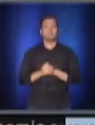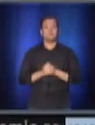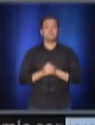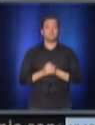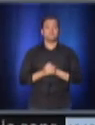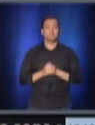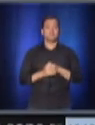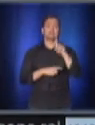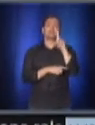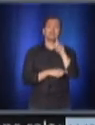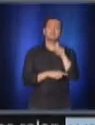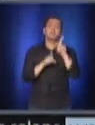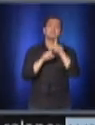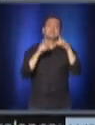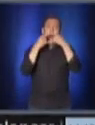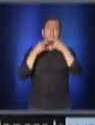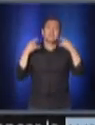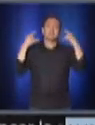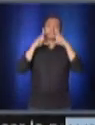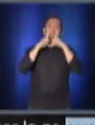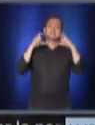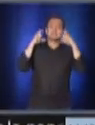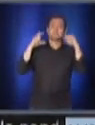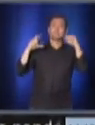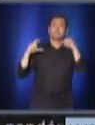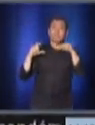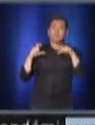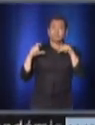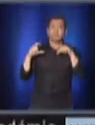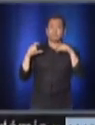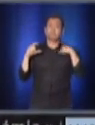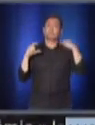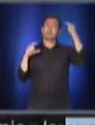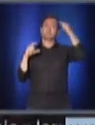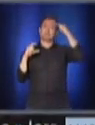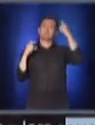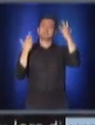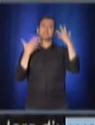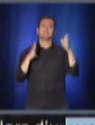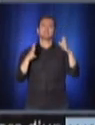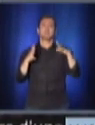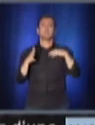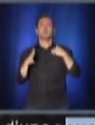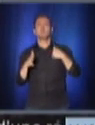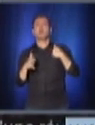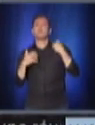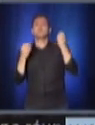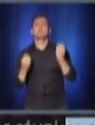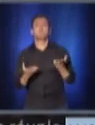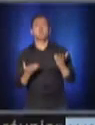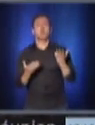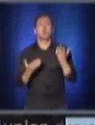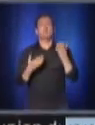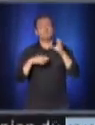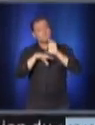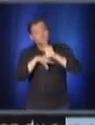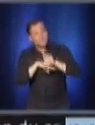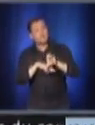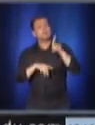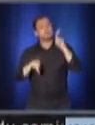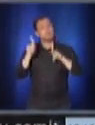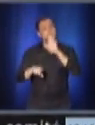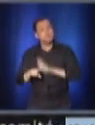La question sur le masque, là, j'imagine que vous, vous y pensez, mais pourquoi pas imposer le port du masque